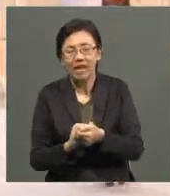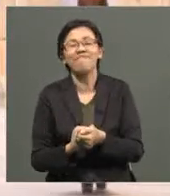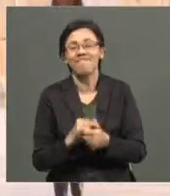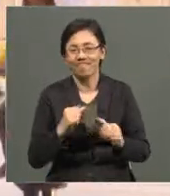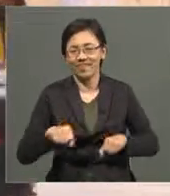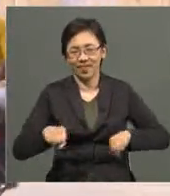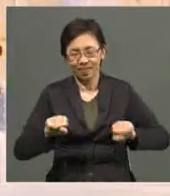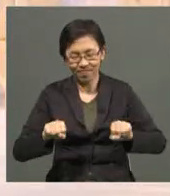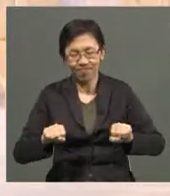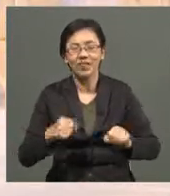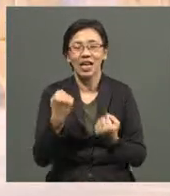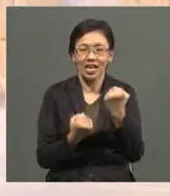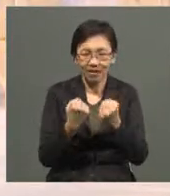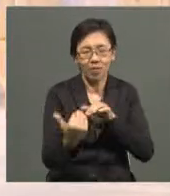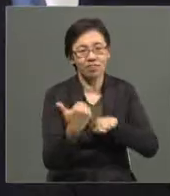ขึ้นจริงค่ะ